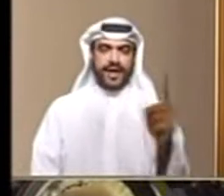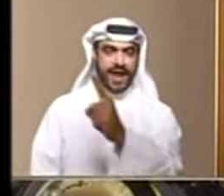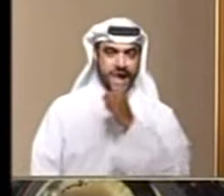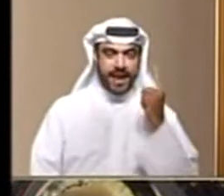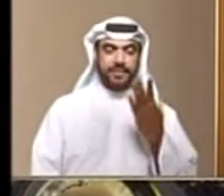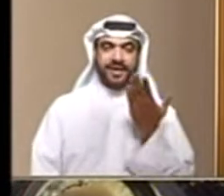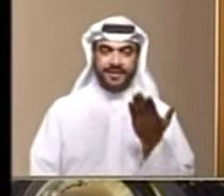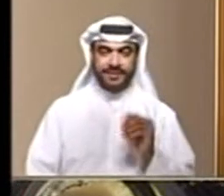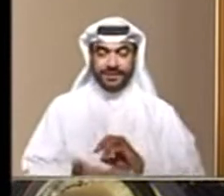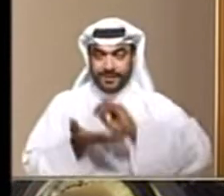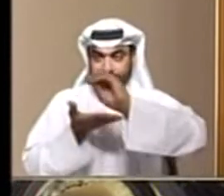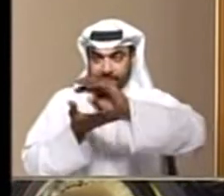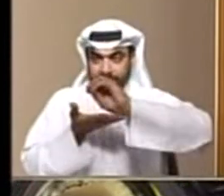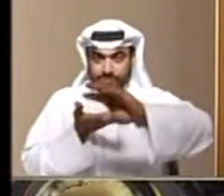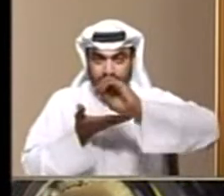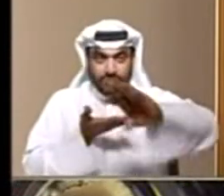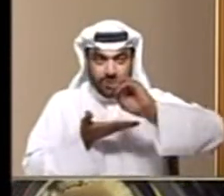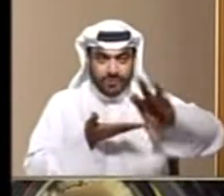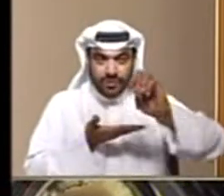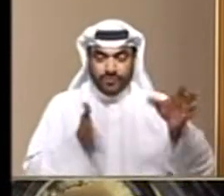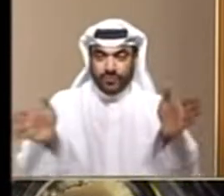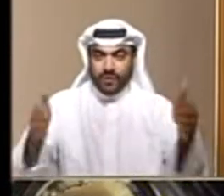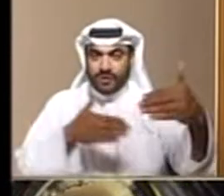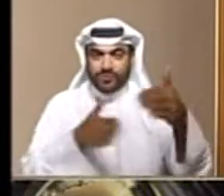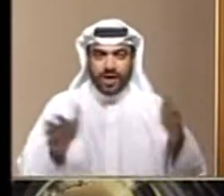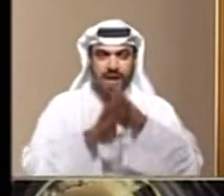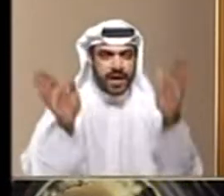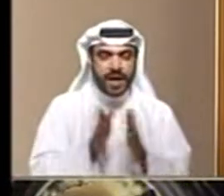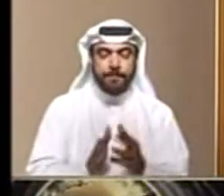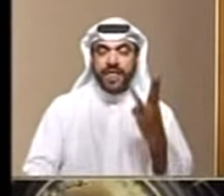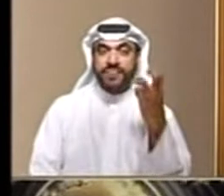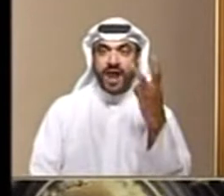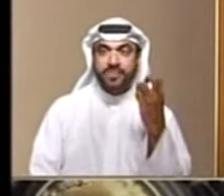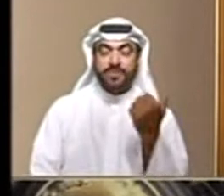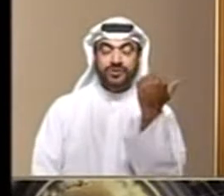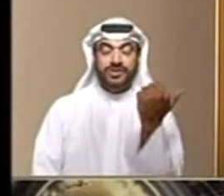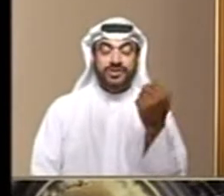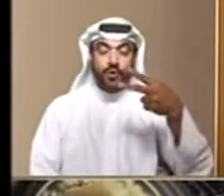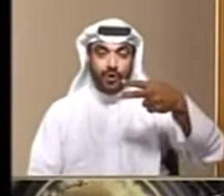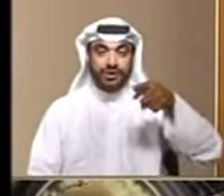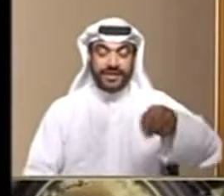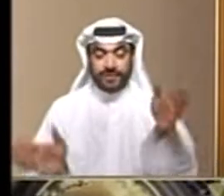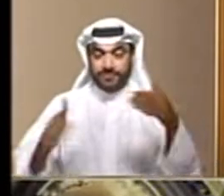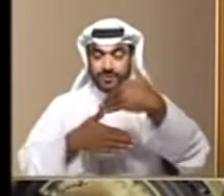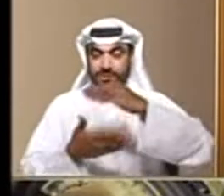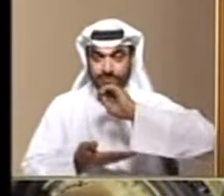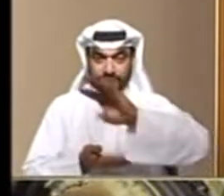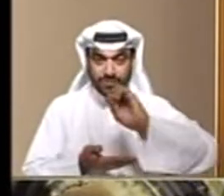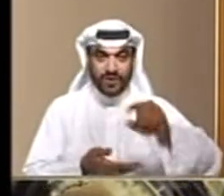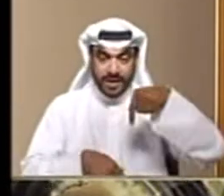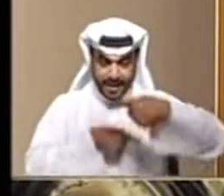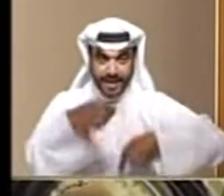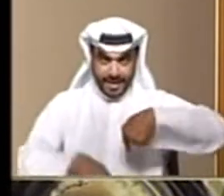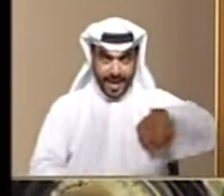تنفيذ توزيع سلال غذائية للنازحين عدد 326 سلة غذائية. طبعا هذه هي